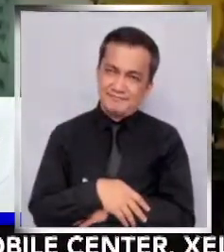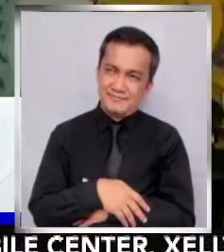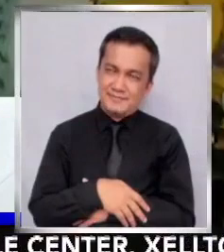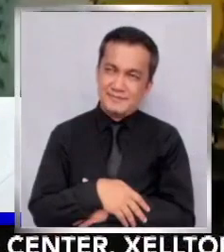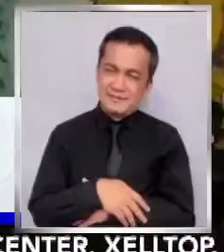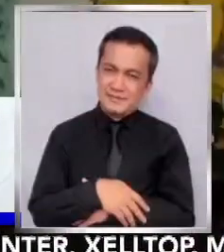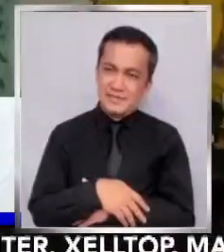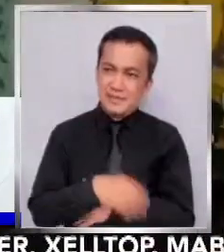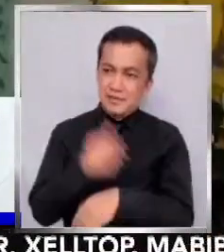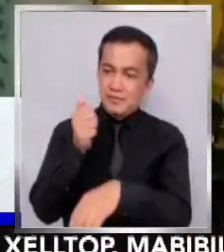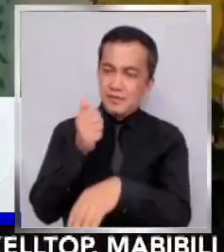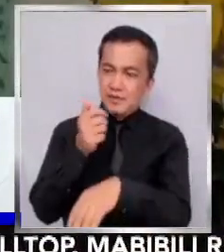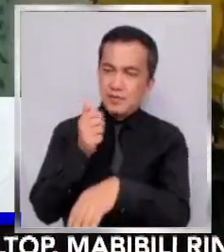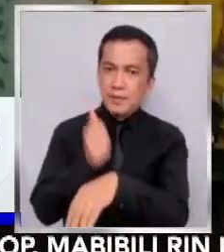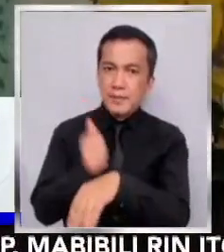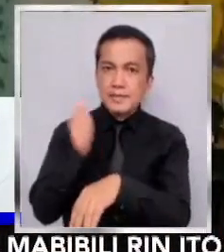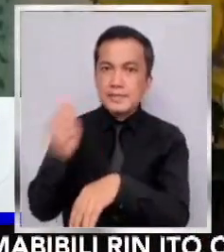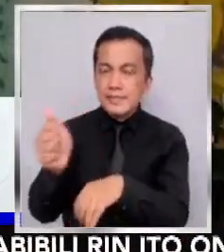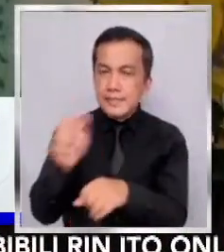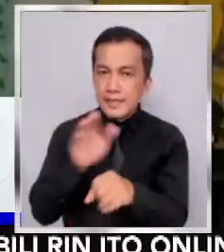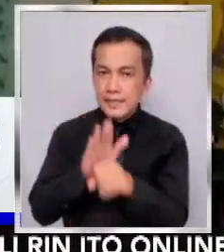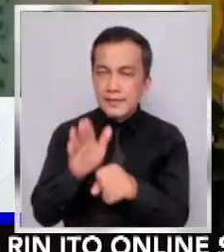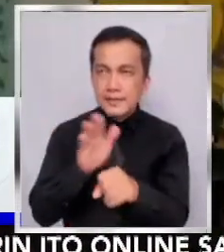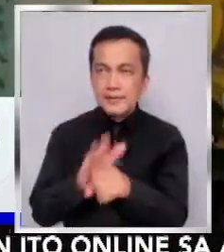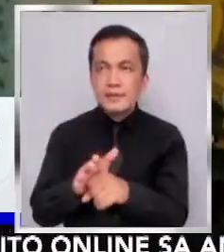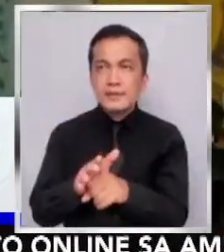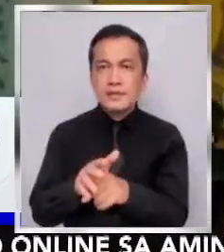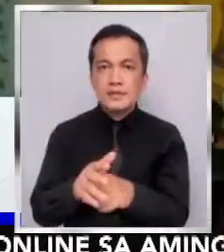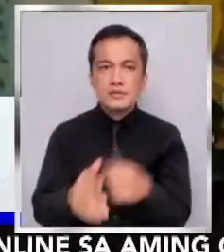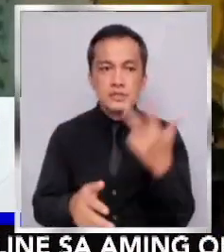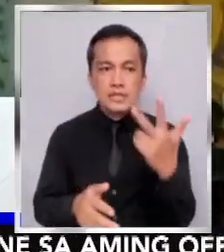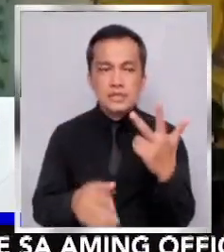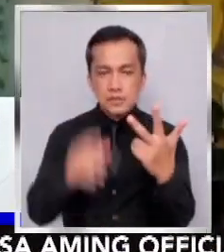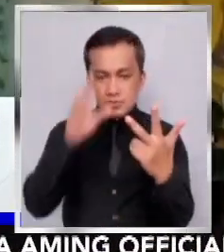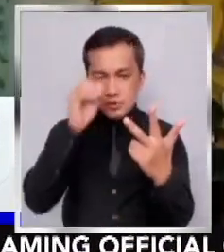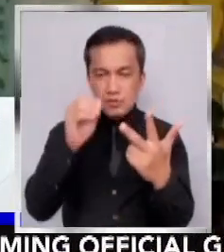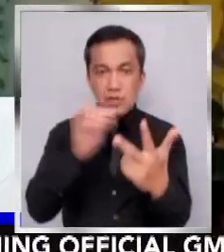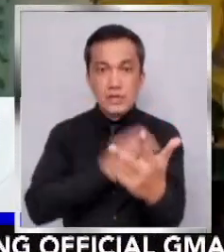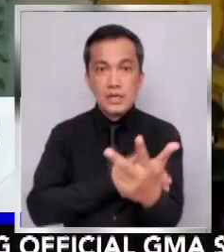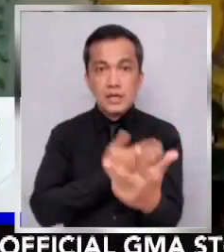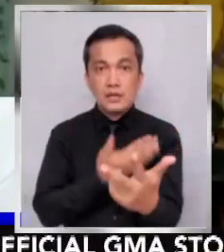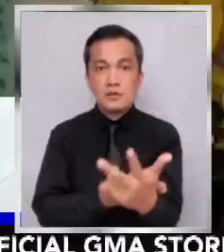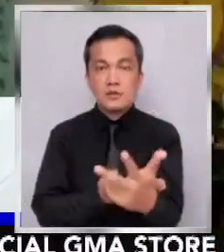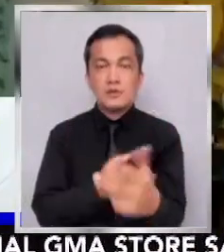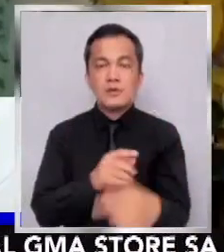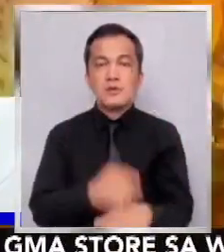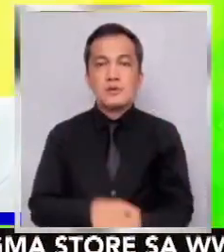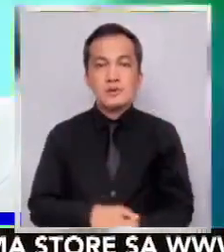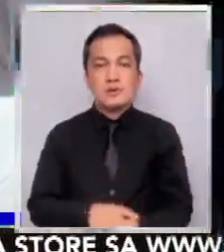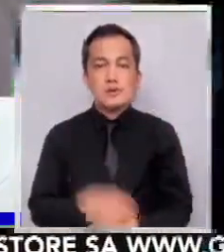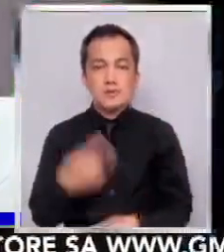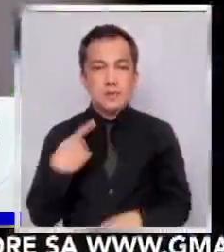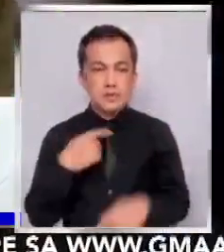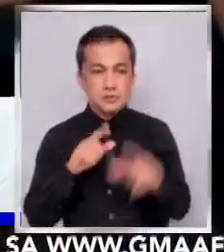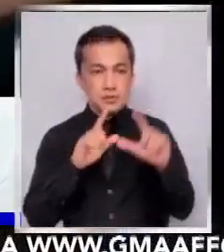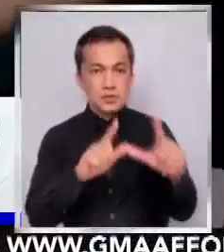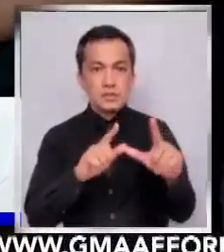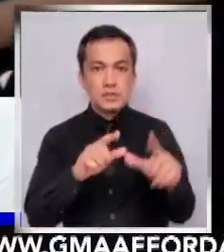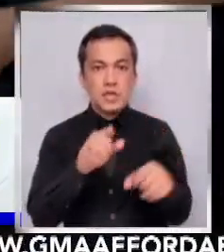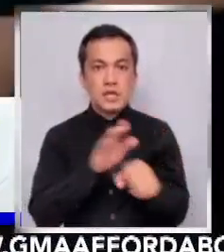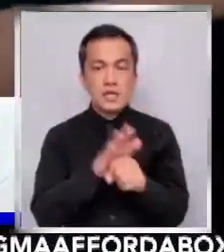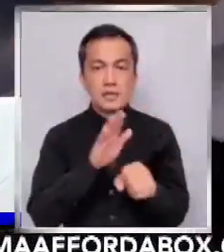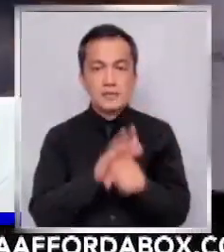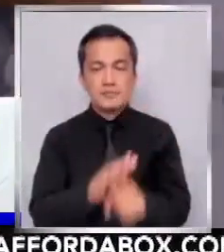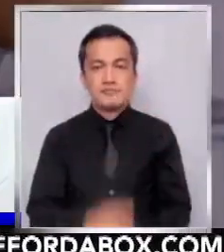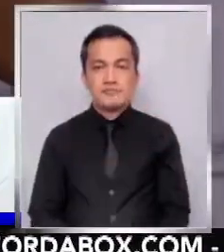napagbintangan ng rape. So tatlong lalaki, tatlong anak niya ang may kaso na rape.